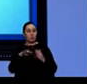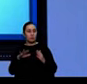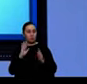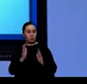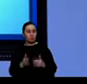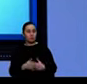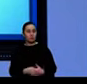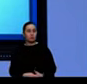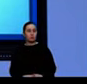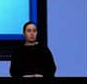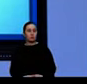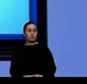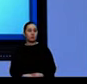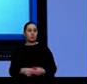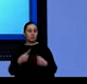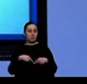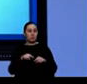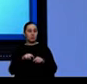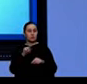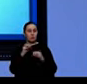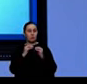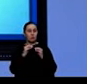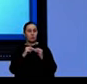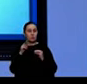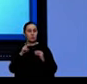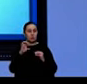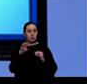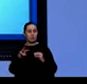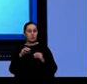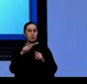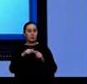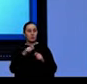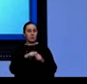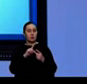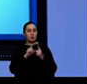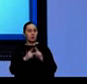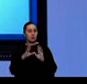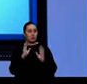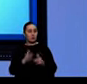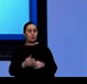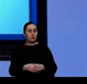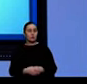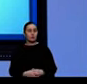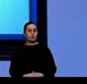bo'ldi. Ana endi 10 desimetrni metrga aylantiramiz.